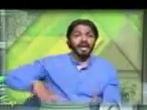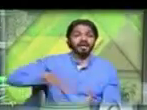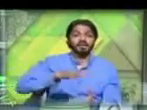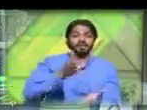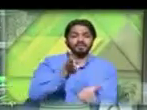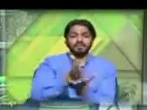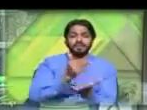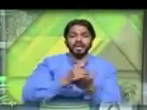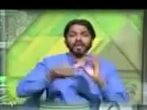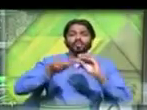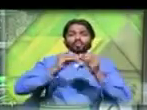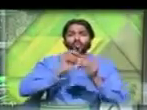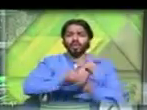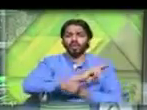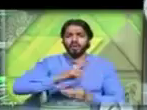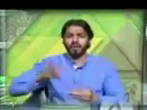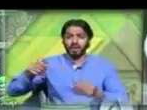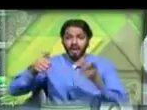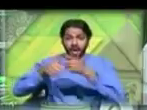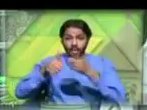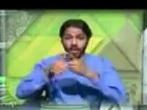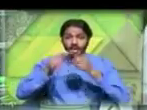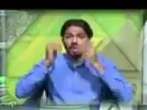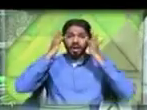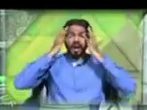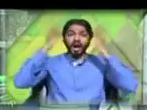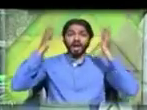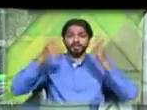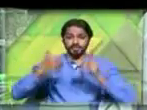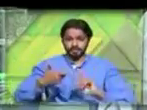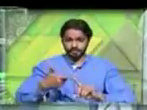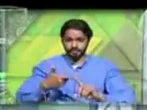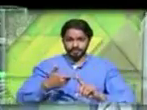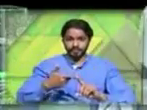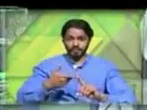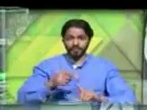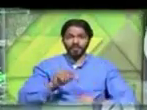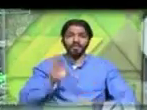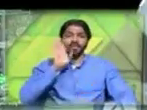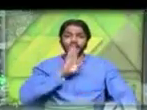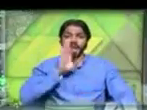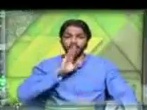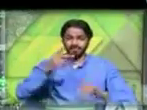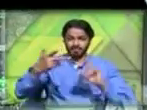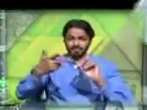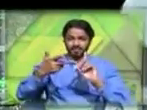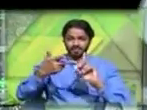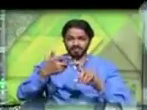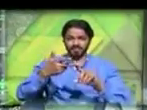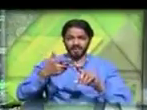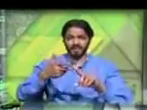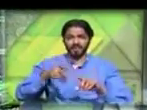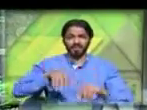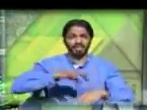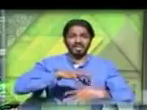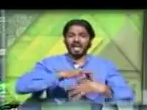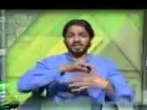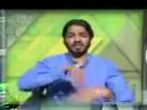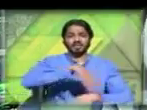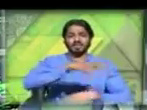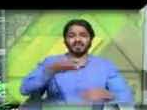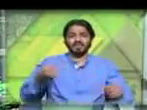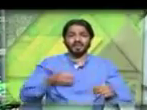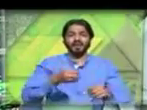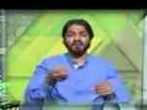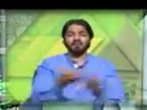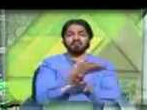عالم متعلم ومتعلم على سبيل النجاة، وهمج الرعاع أتباع كل ناعق.